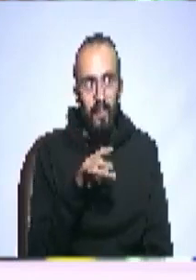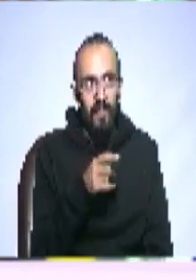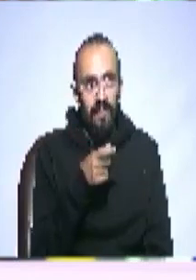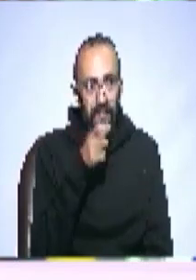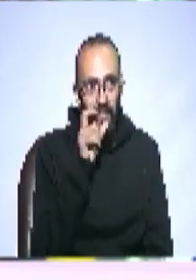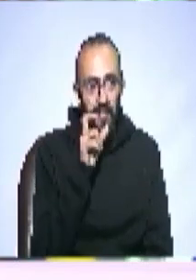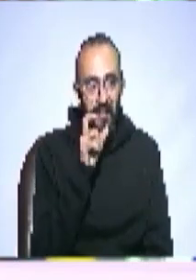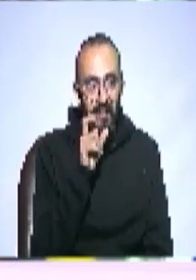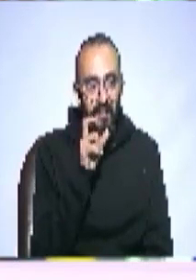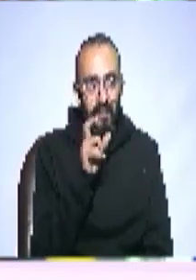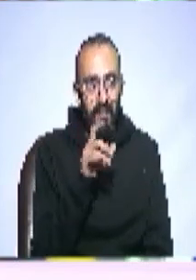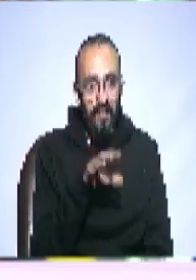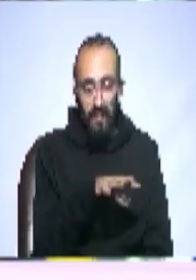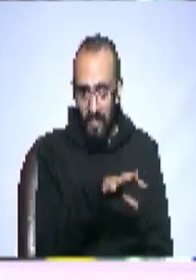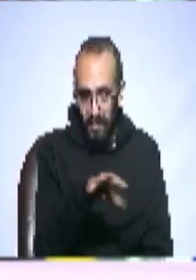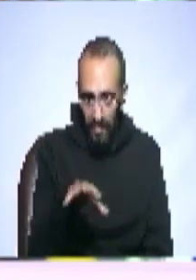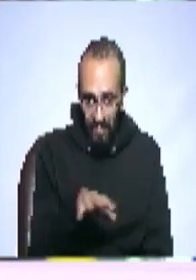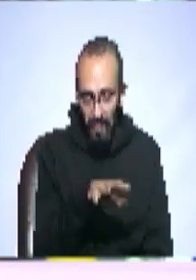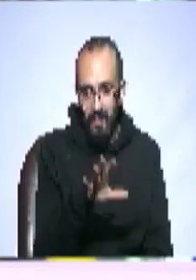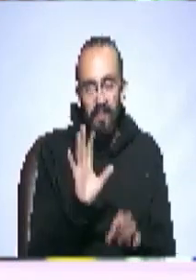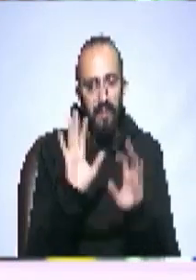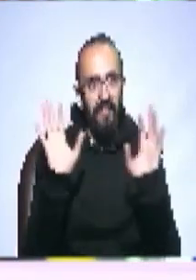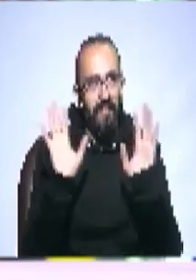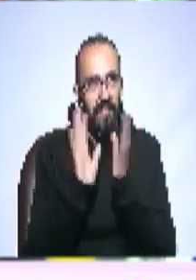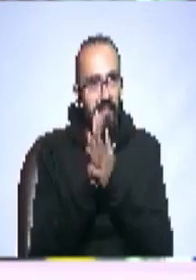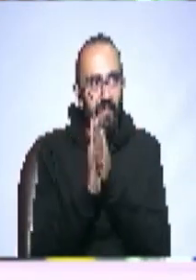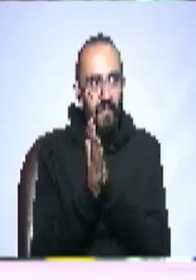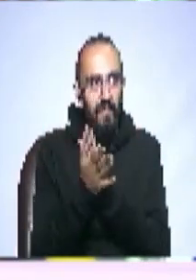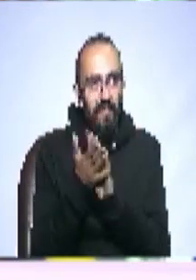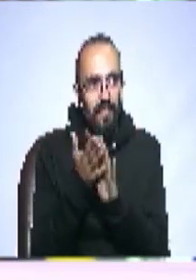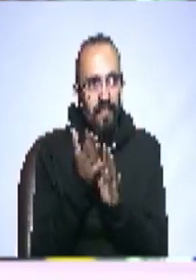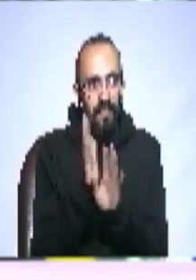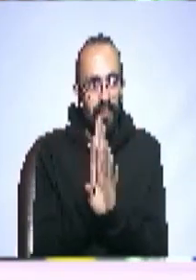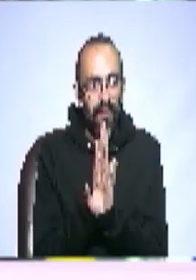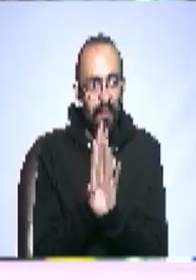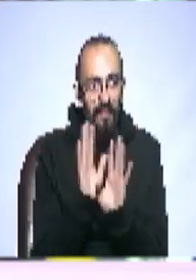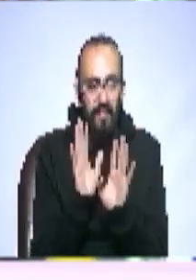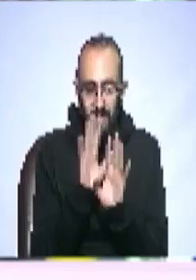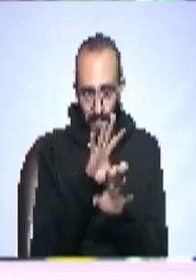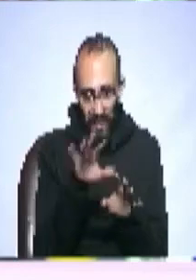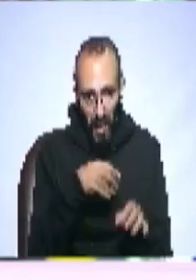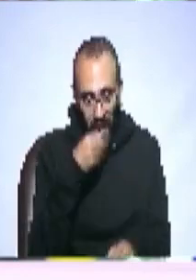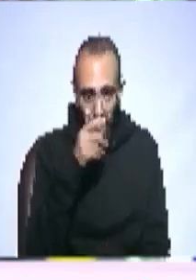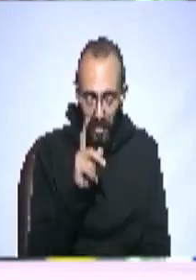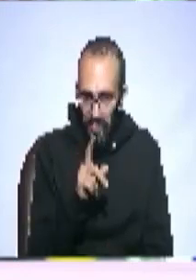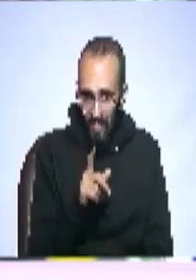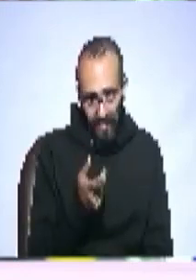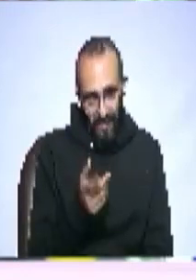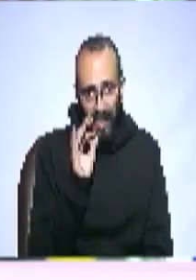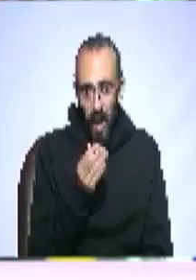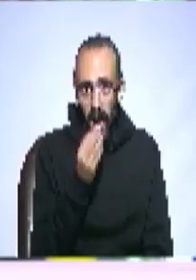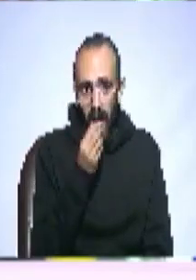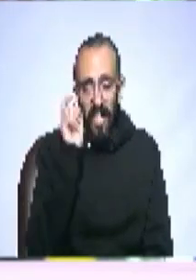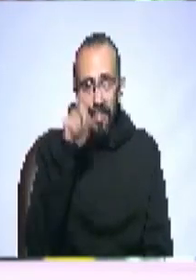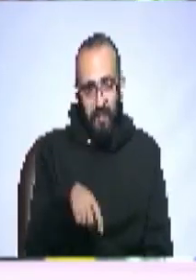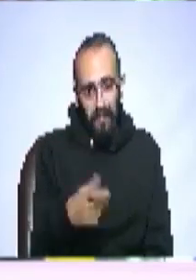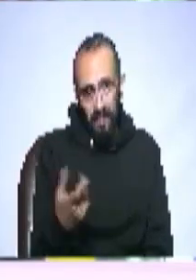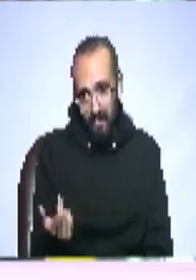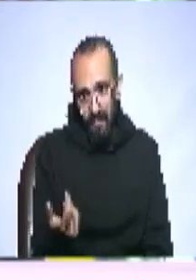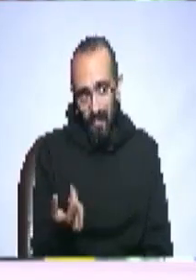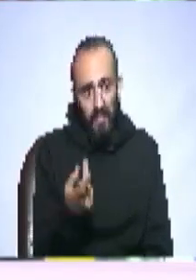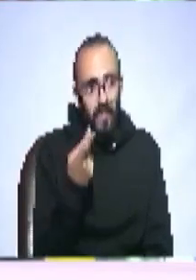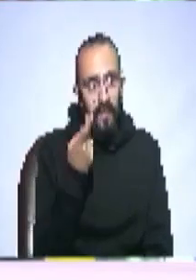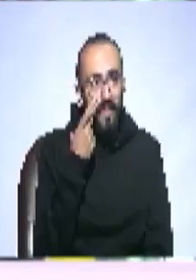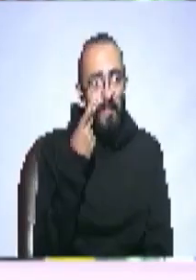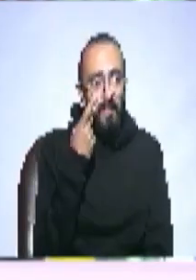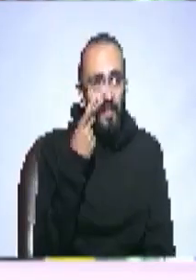اللي لازم الكلام ده ما ينفعش ما يبقاش ما يدقش. اه. عشان كمان الناس تشوف قوام